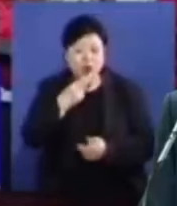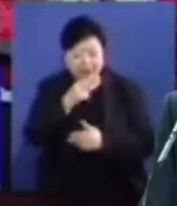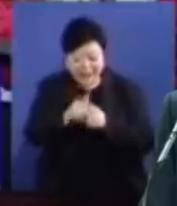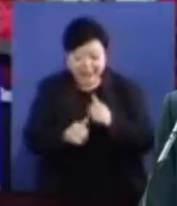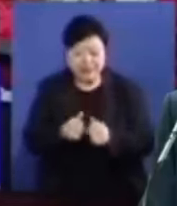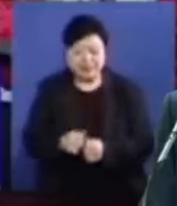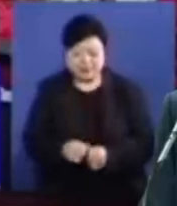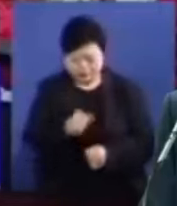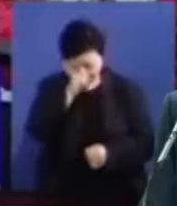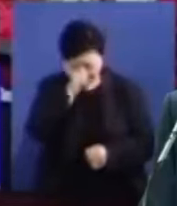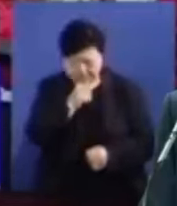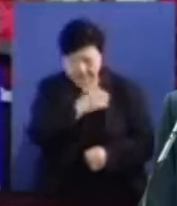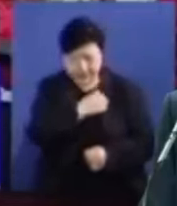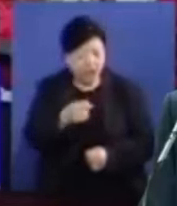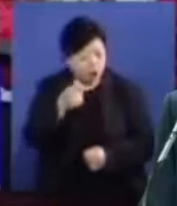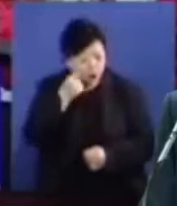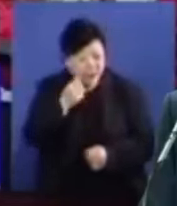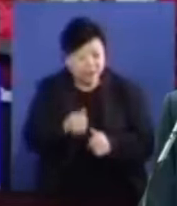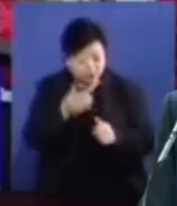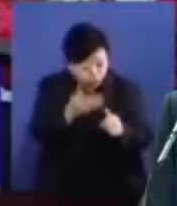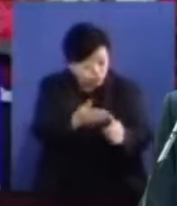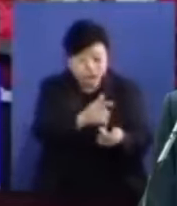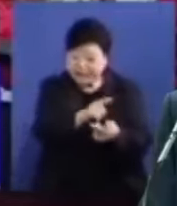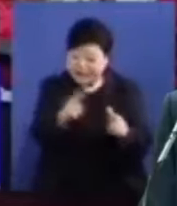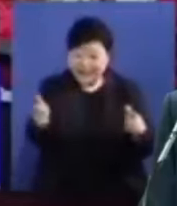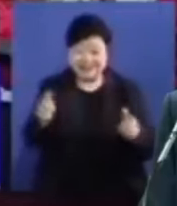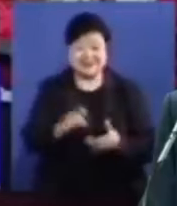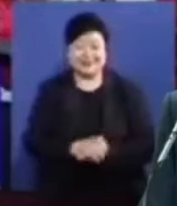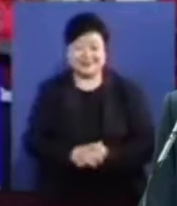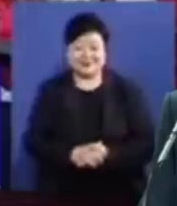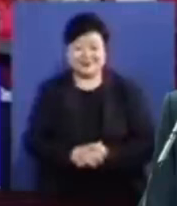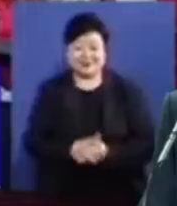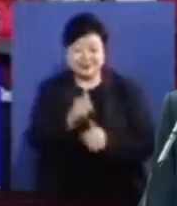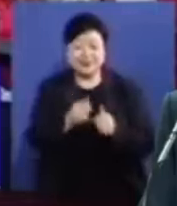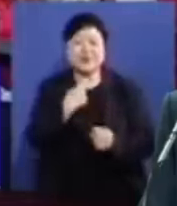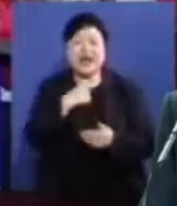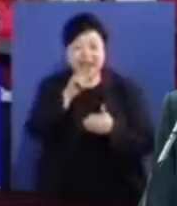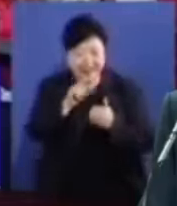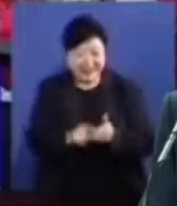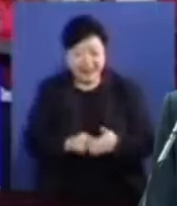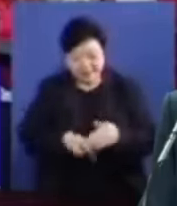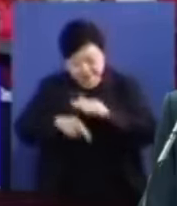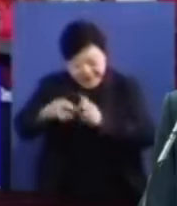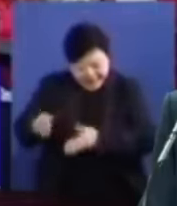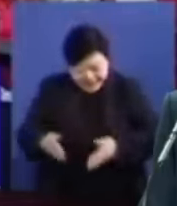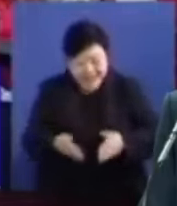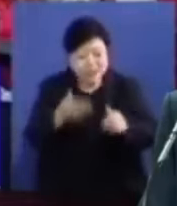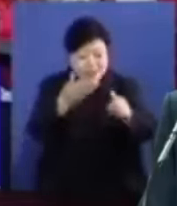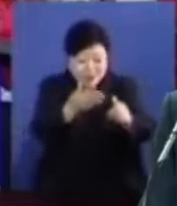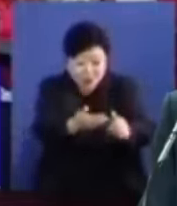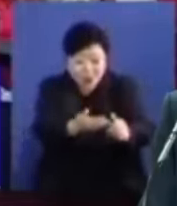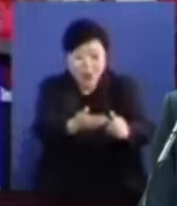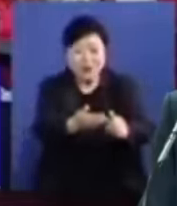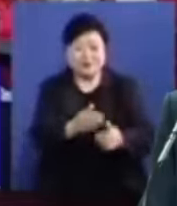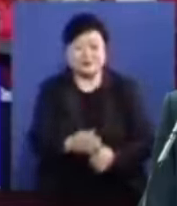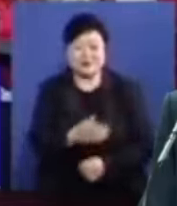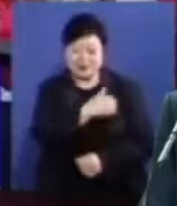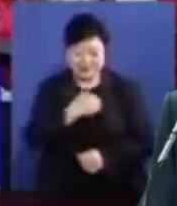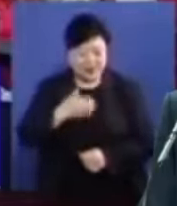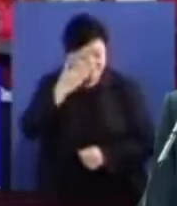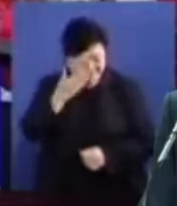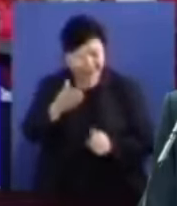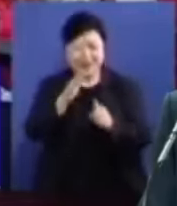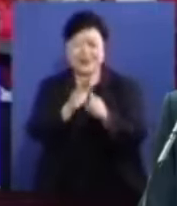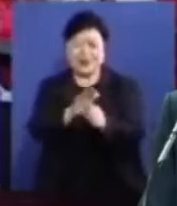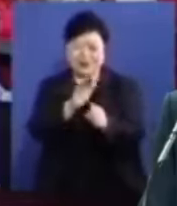하나님은 미쁘사 너희가 감당치 못할 시험당함을 허락지 아니하시고 시험당할 지음에 또한 피할 길을 내사 너희로 능히 감당케